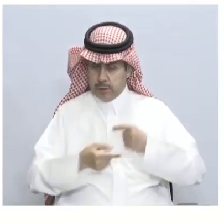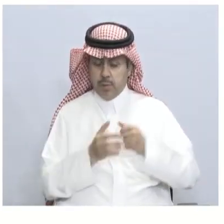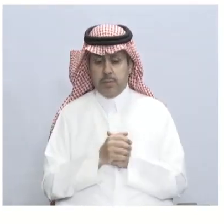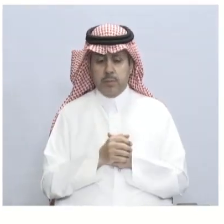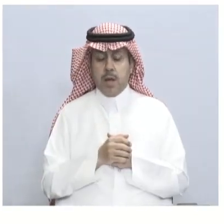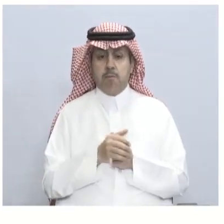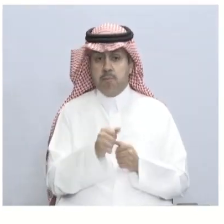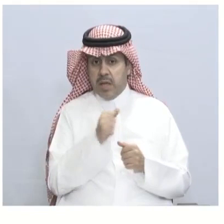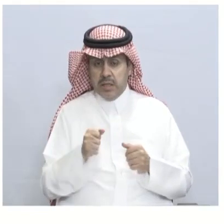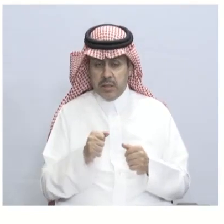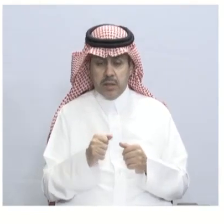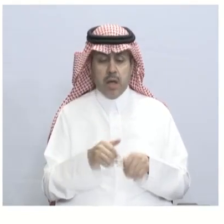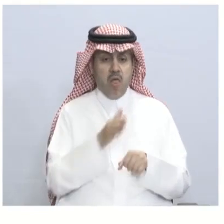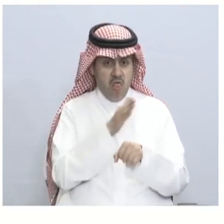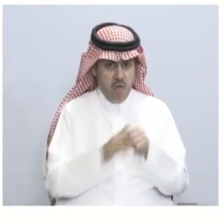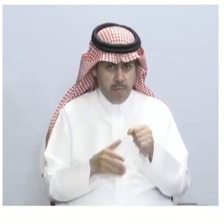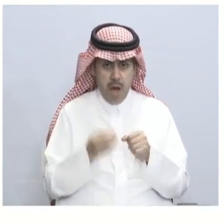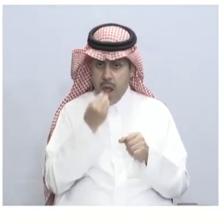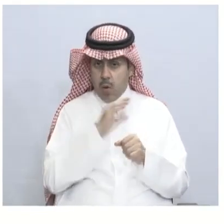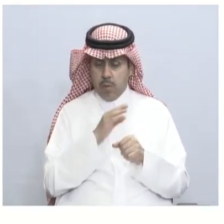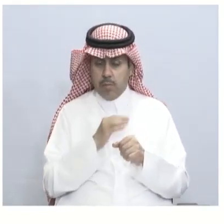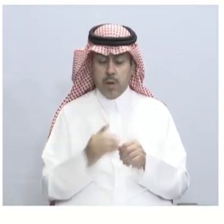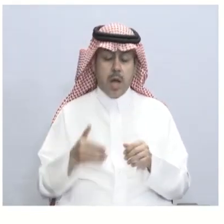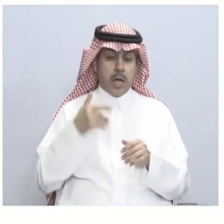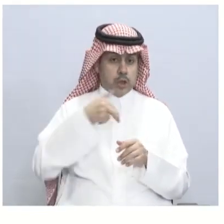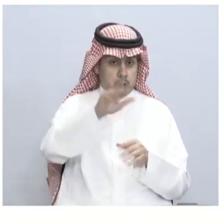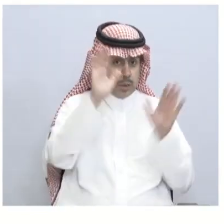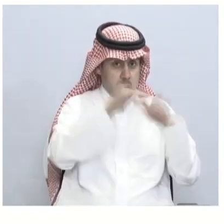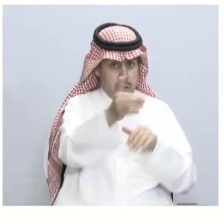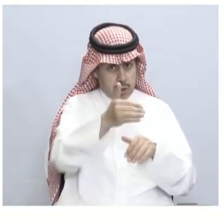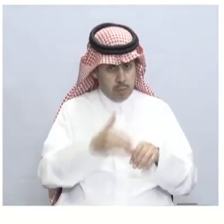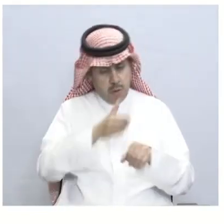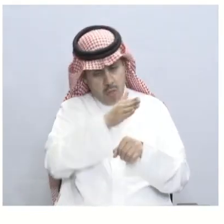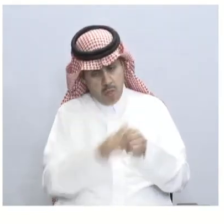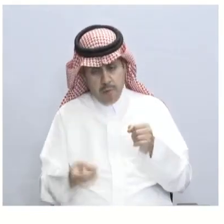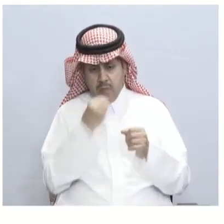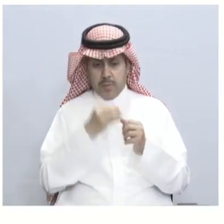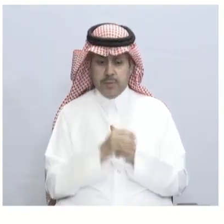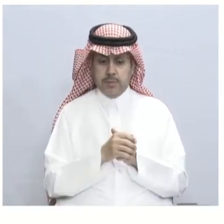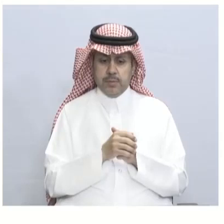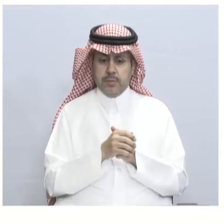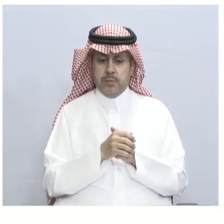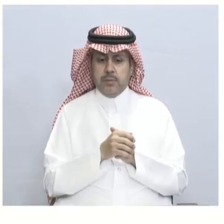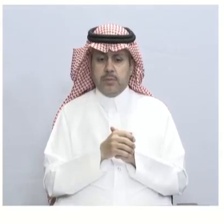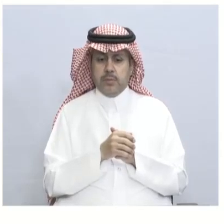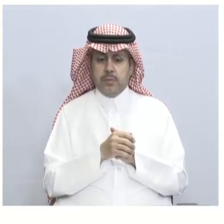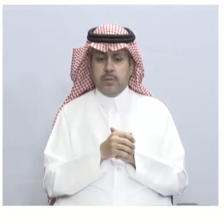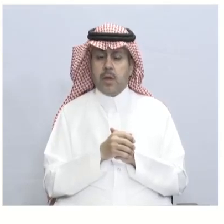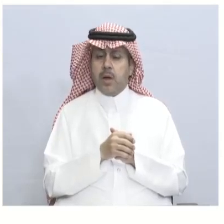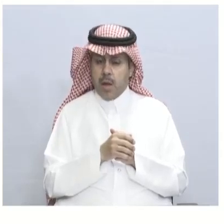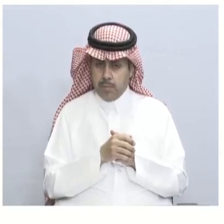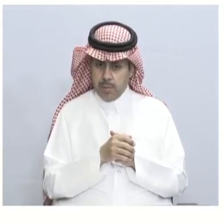اما في عيد الاضحى فلا ياكل المسلم حتى يرجع من المصلى فياكل من اضحيته ها